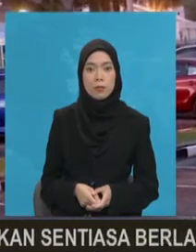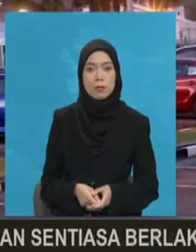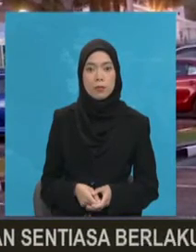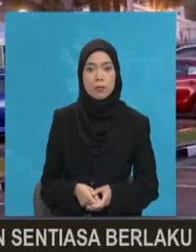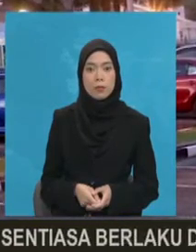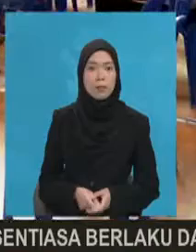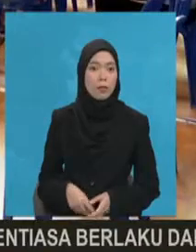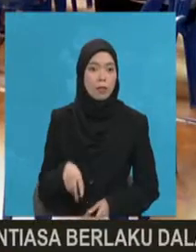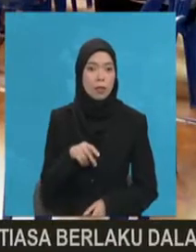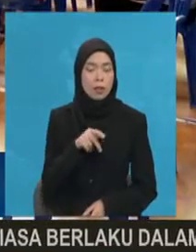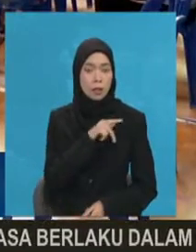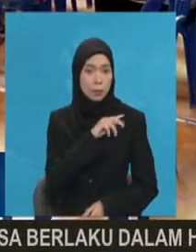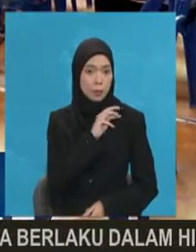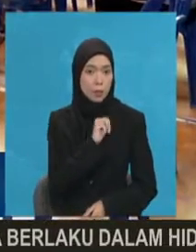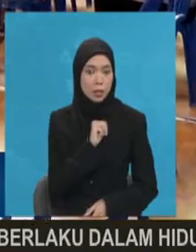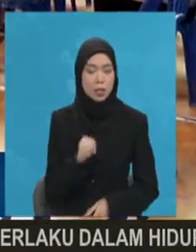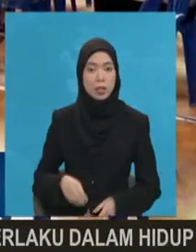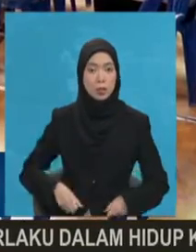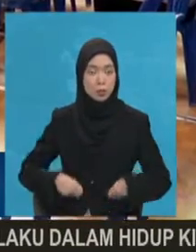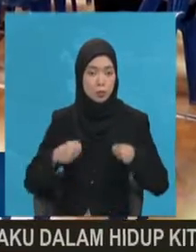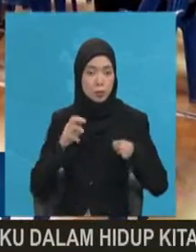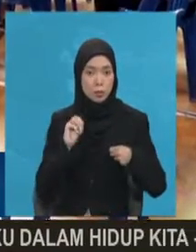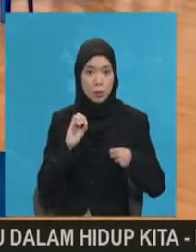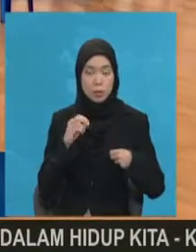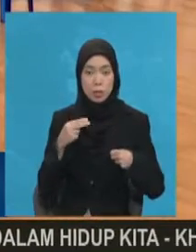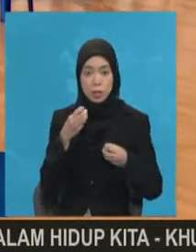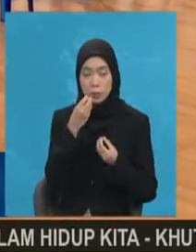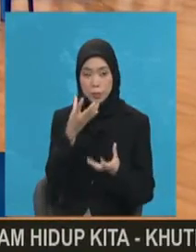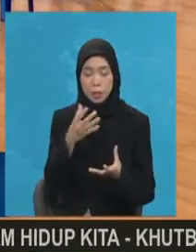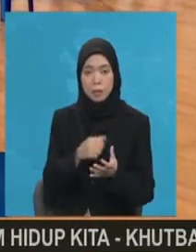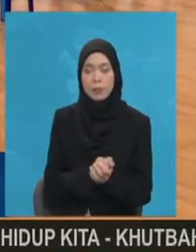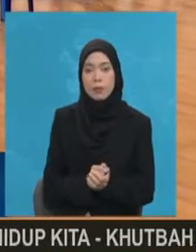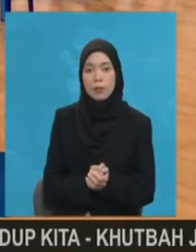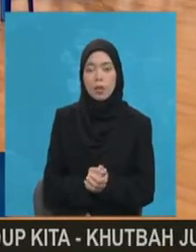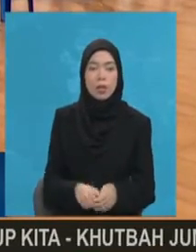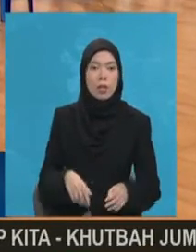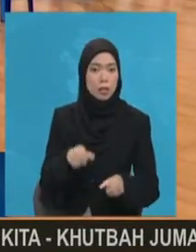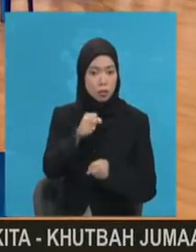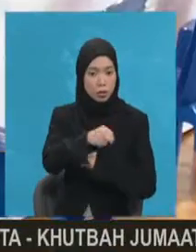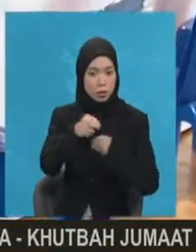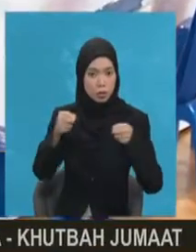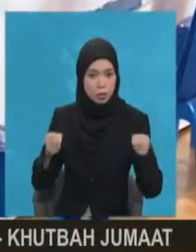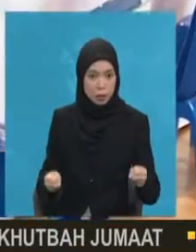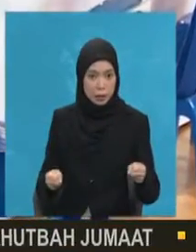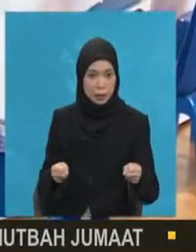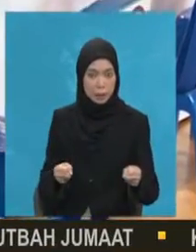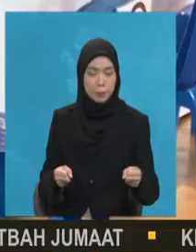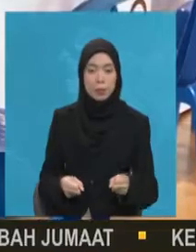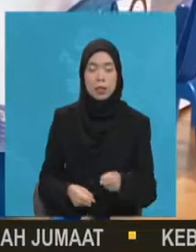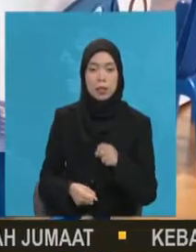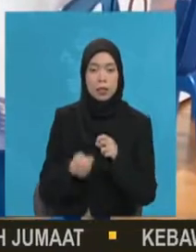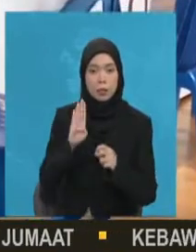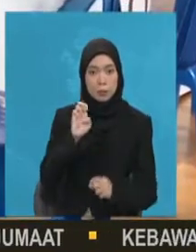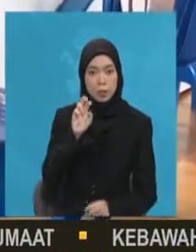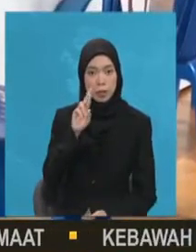Hai sumbangan itu Kementerian Kesehatan memaklumkan perubahan waktu operasi pusat vaksinasi stadium tertutup Kompleks sukan negara Hassanal Bolkiah